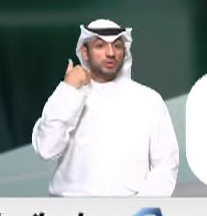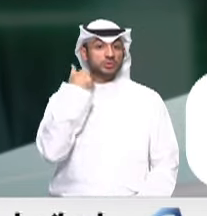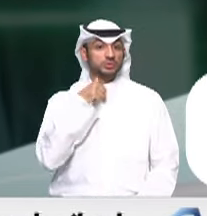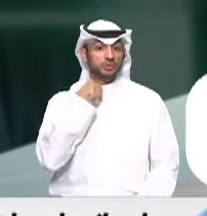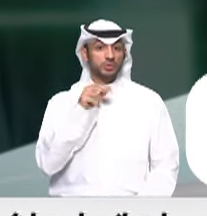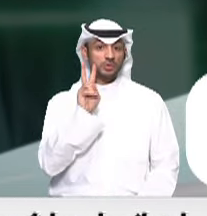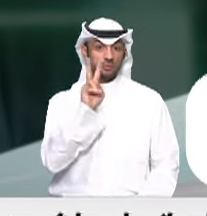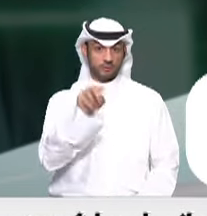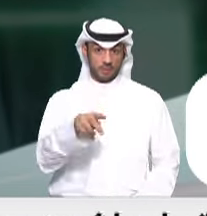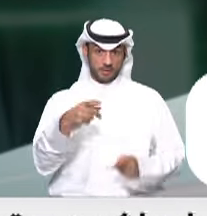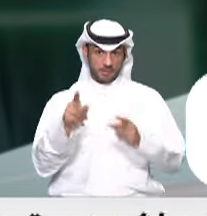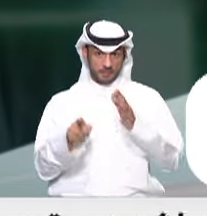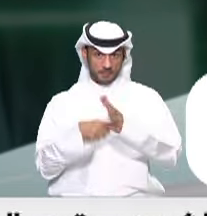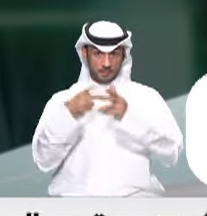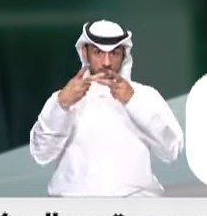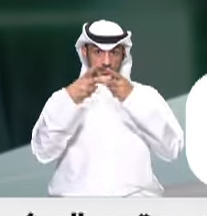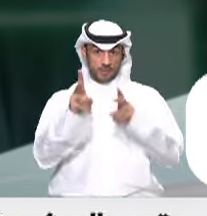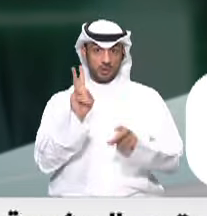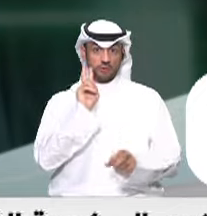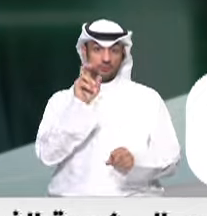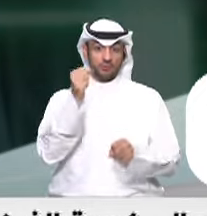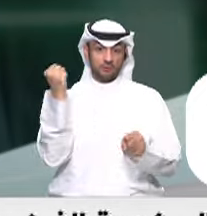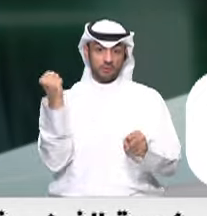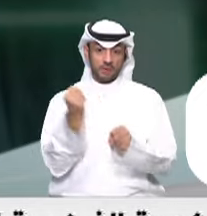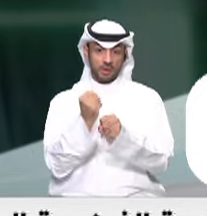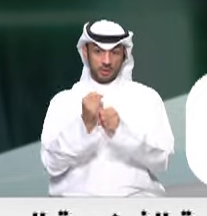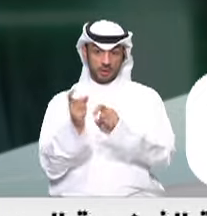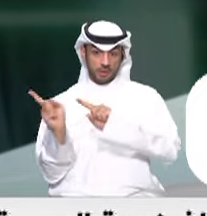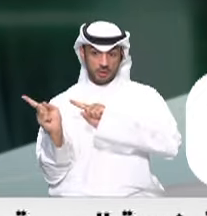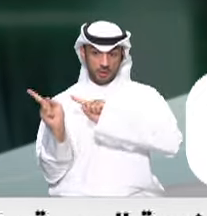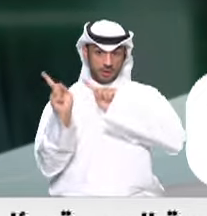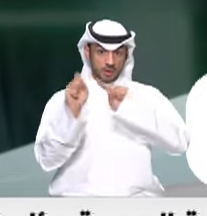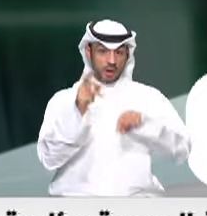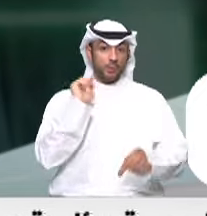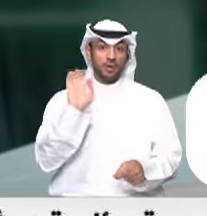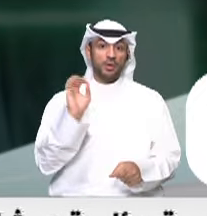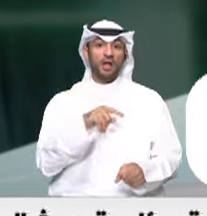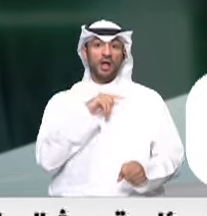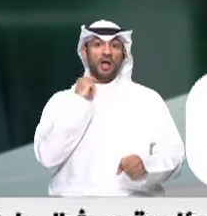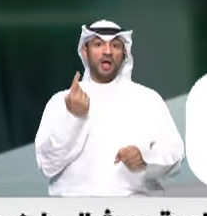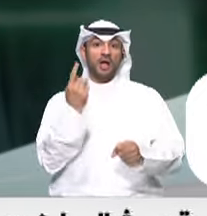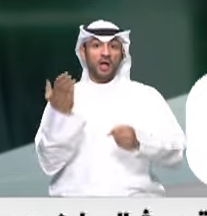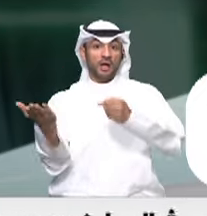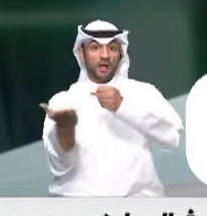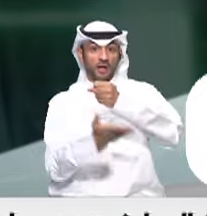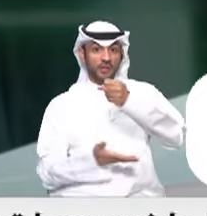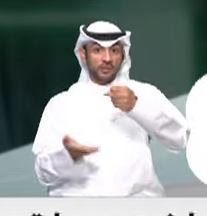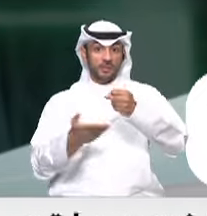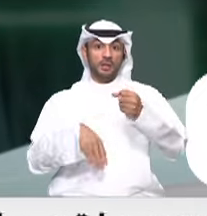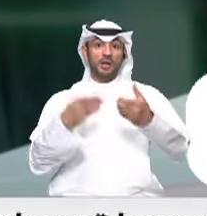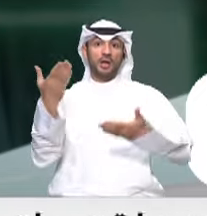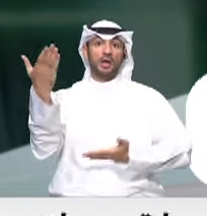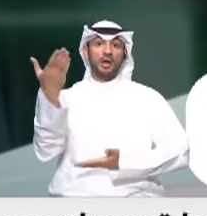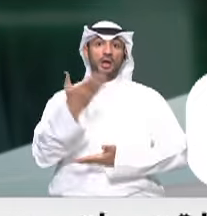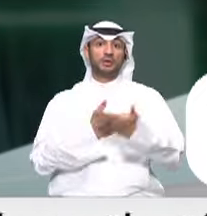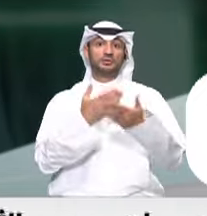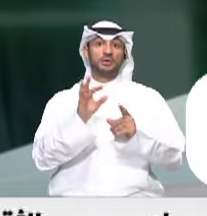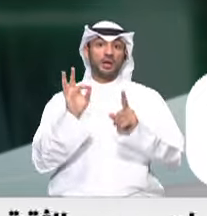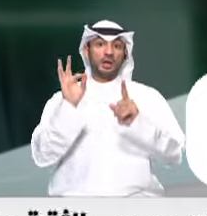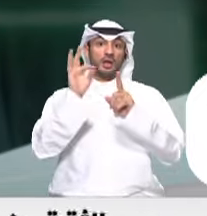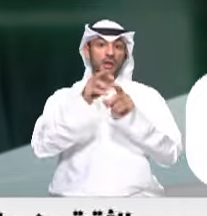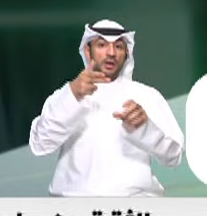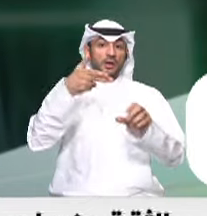بداية على التفكير من خارج الصندوق بمملكة خضراء ورؤية اقتصادية متحررة من الاعتماد على